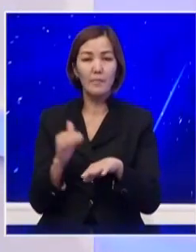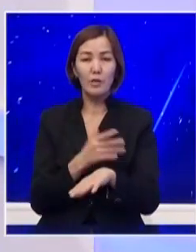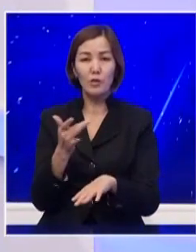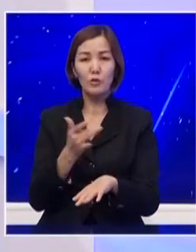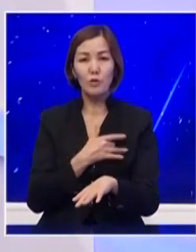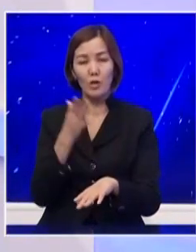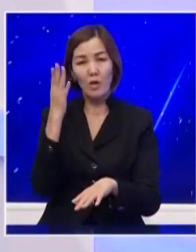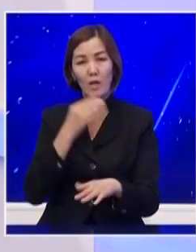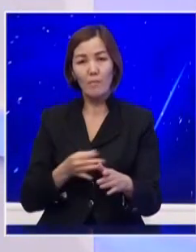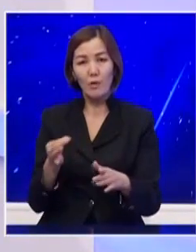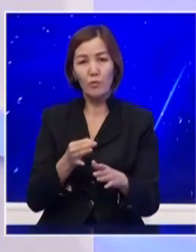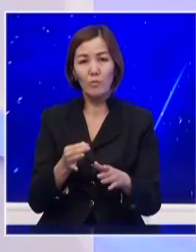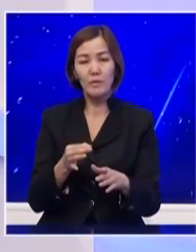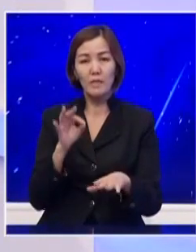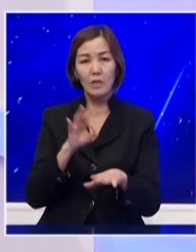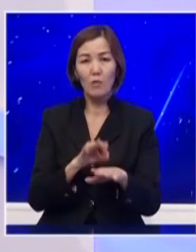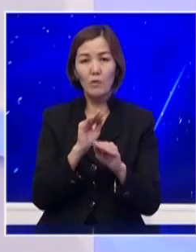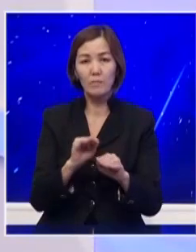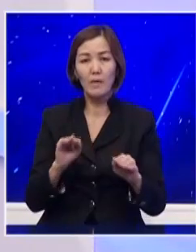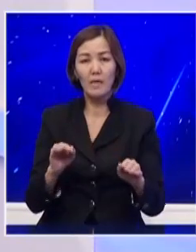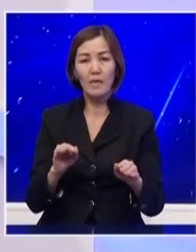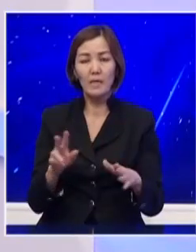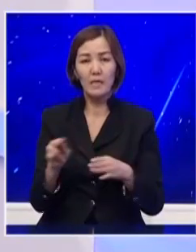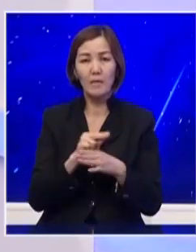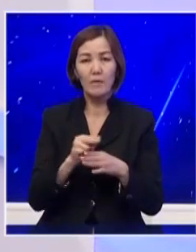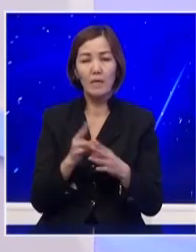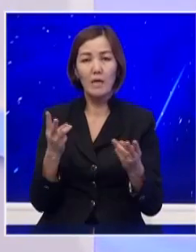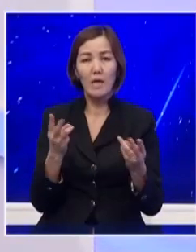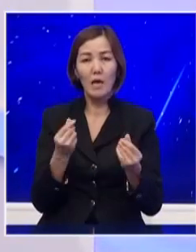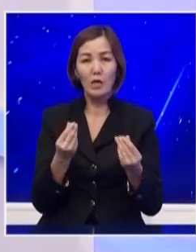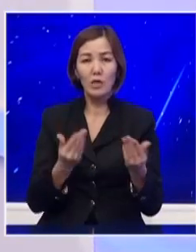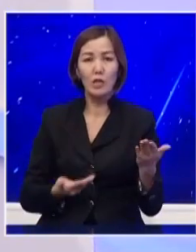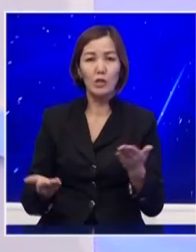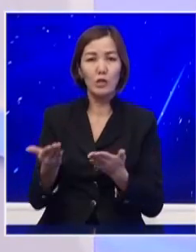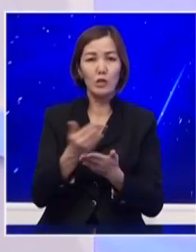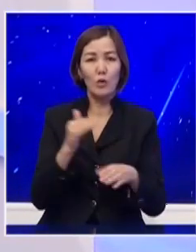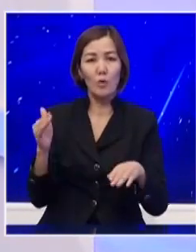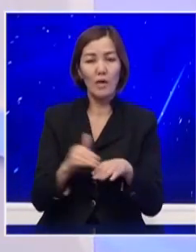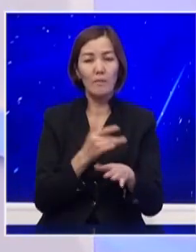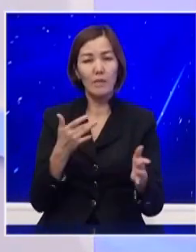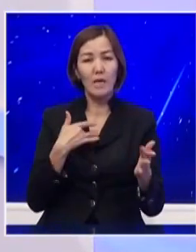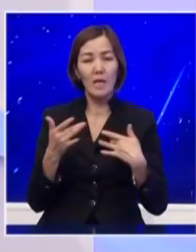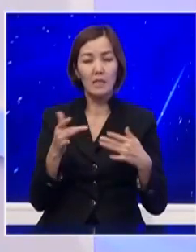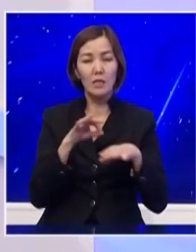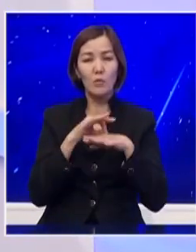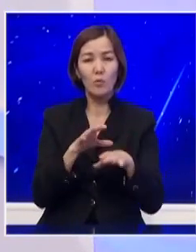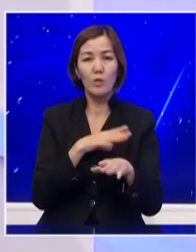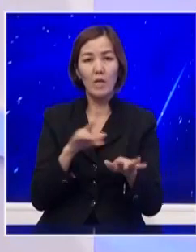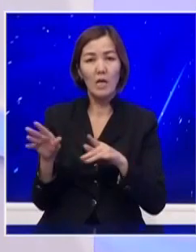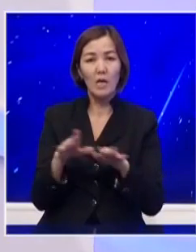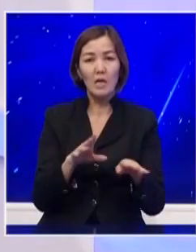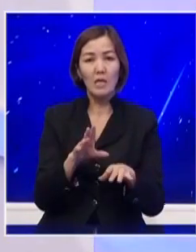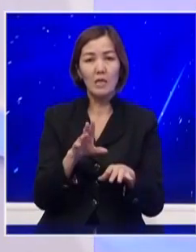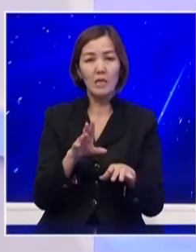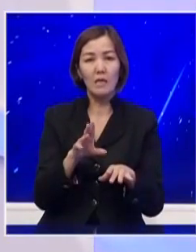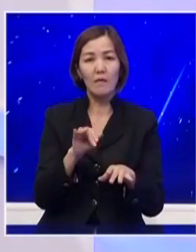Қайырымды жүрек. Алматы облысында науқас балалардың еміне қаражат жинау мақсатында қайырымдылық концерт өтті. Шараның өтуіне Сүйінбай